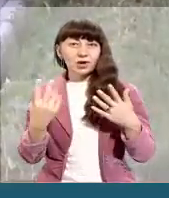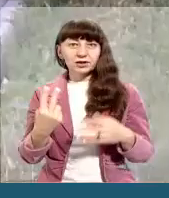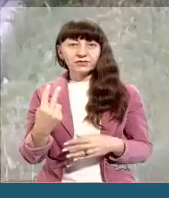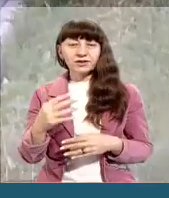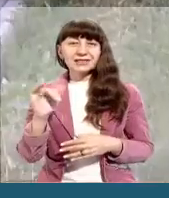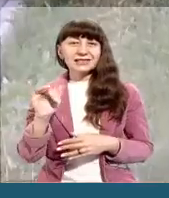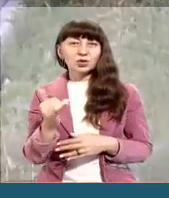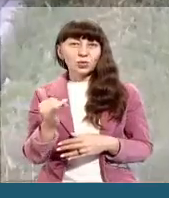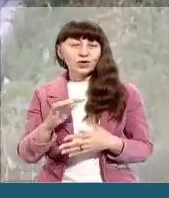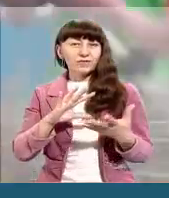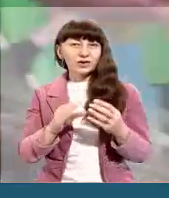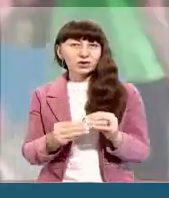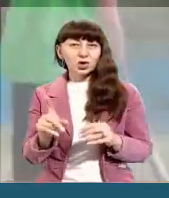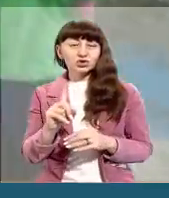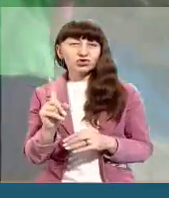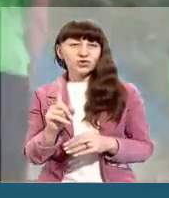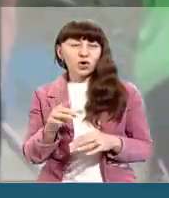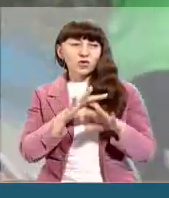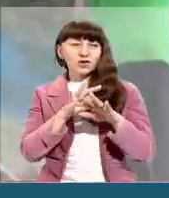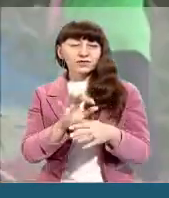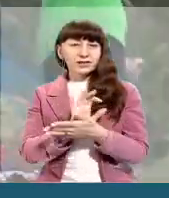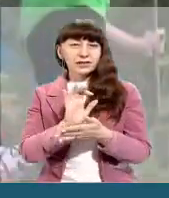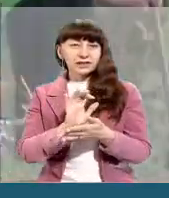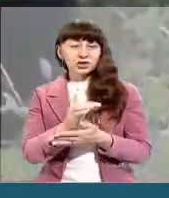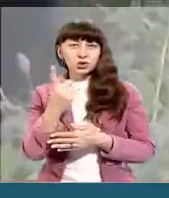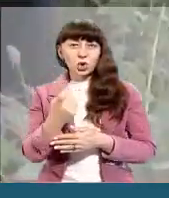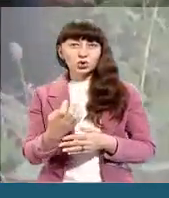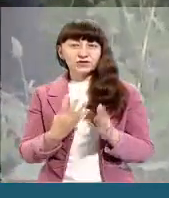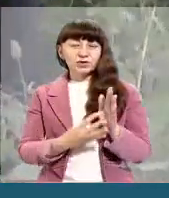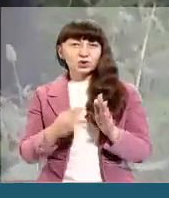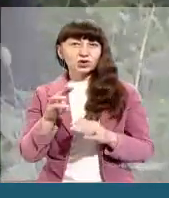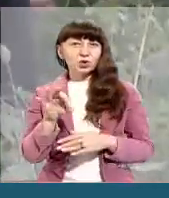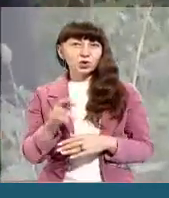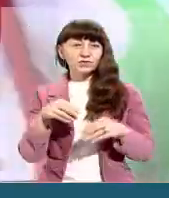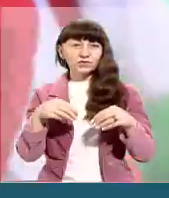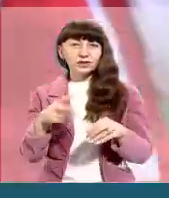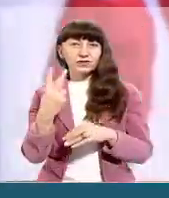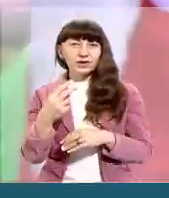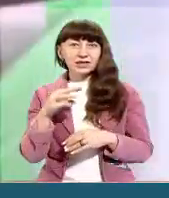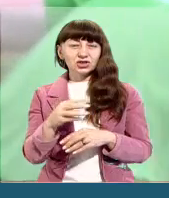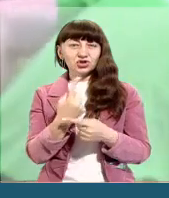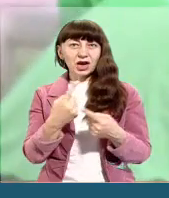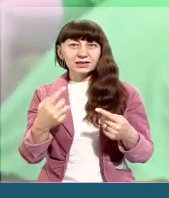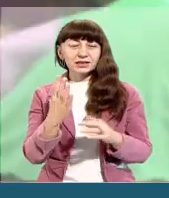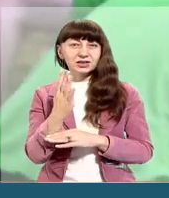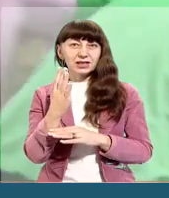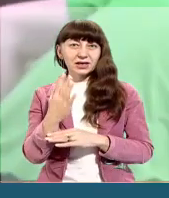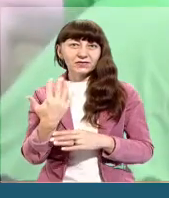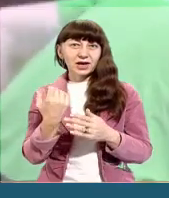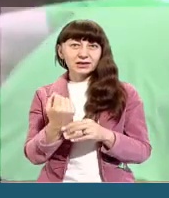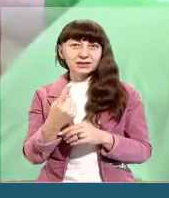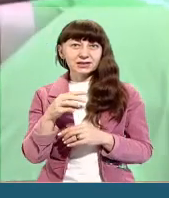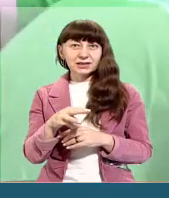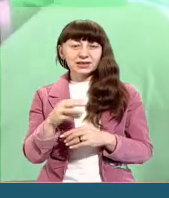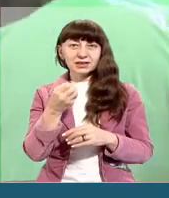20 субботников, в результате чего жители вывезли более 190 тонн мусора, высадили 2000 различных видов деревьев и порядка